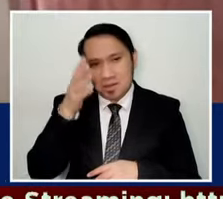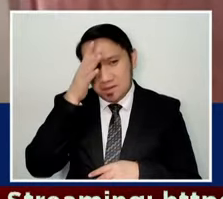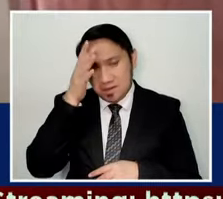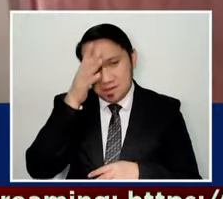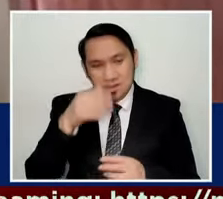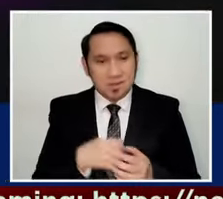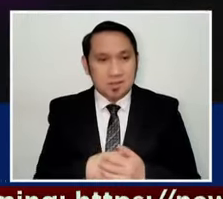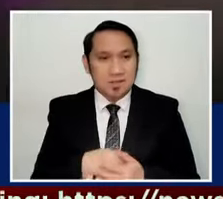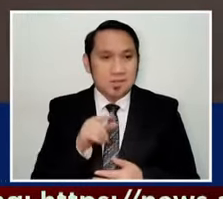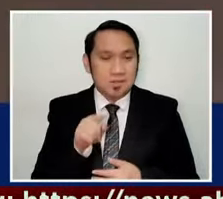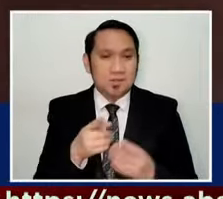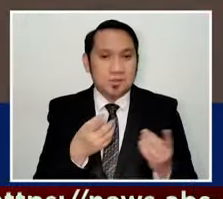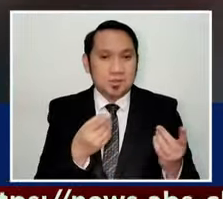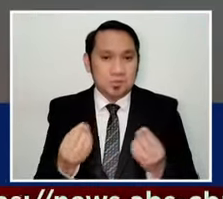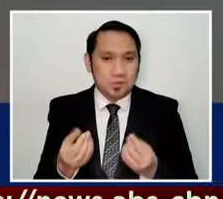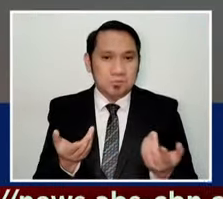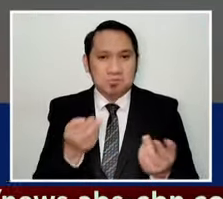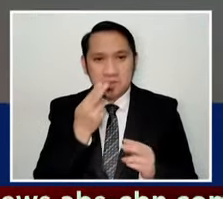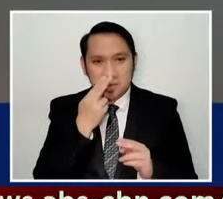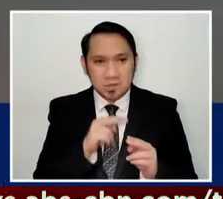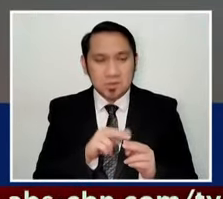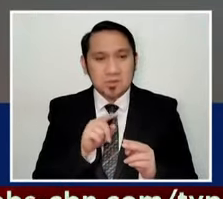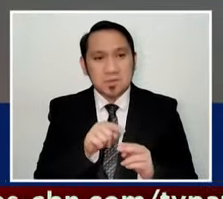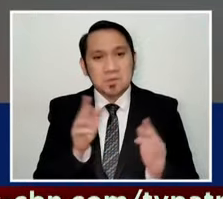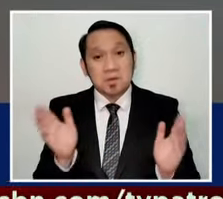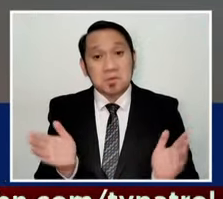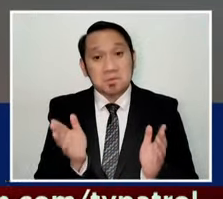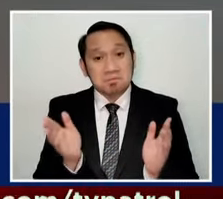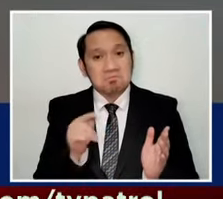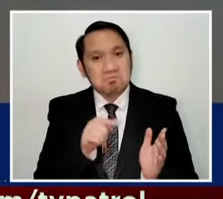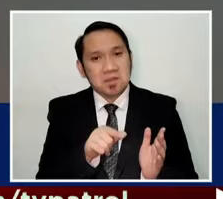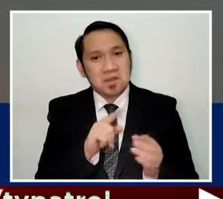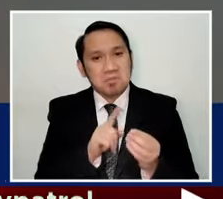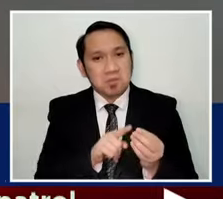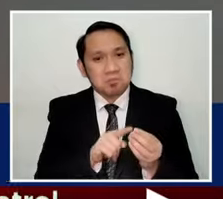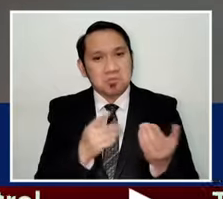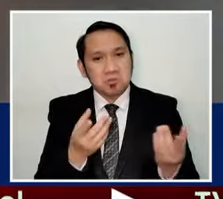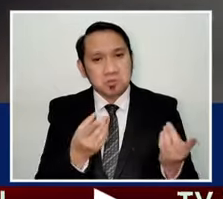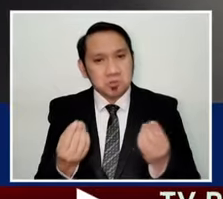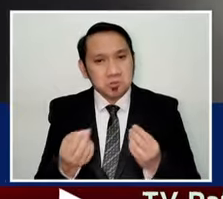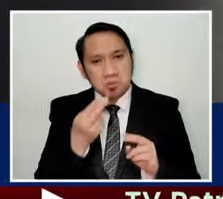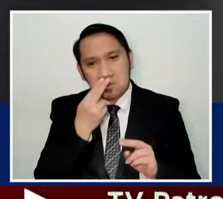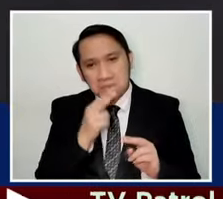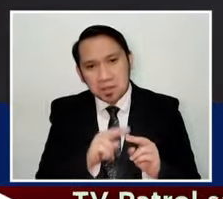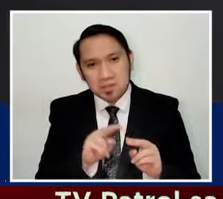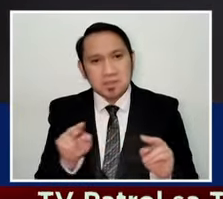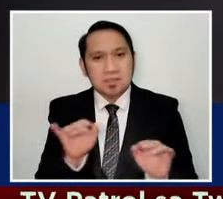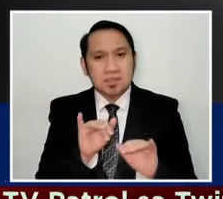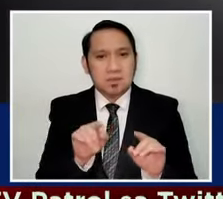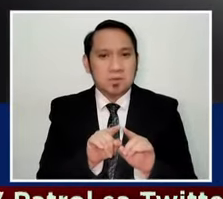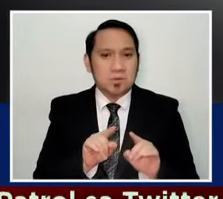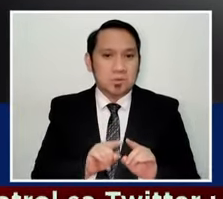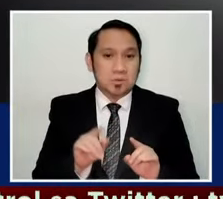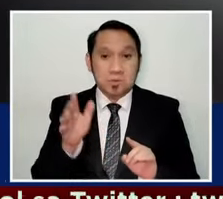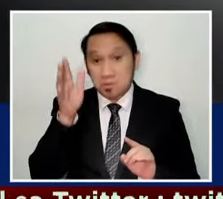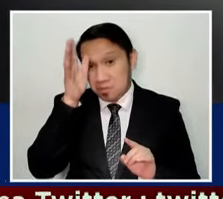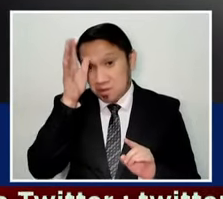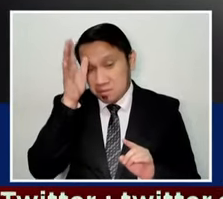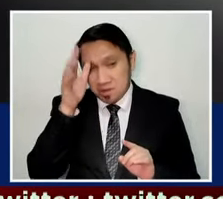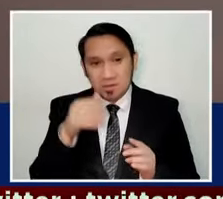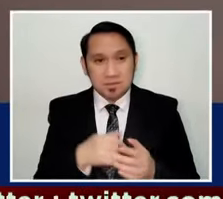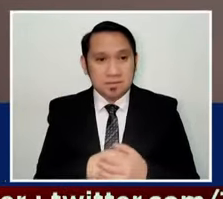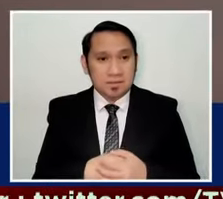how, oh, you should do stand-up. Maraming naka-impluwensya kay J.R. sa pagkapatawa. Kabilang na ang ama, ang isa pang PhilAm comedian